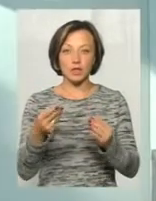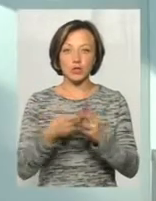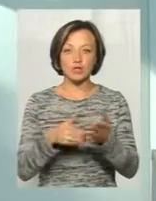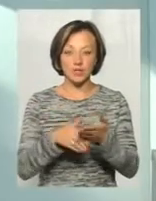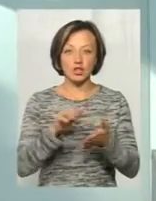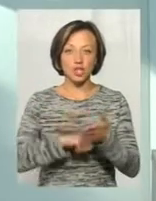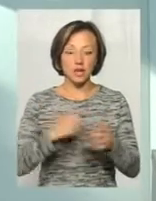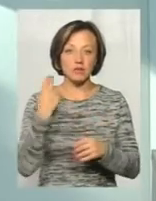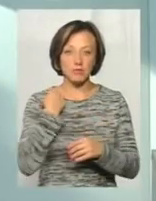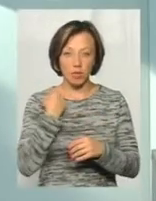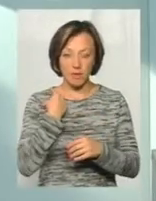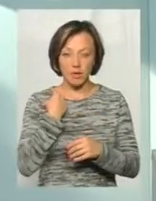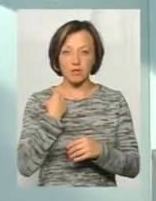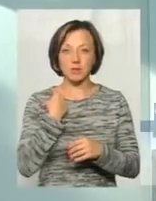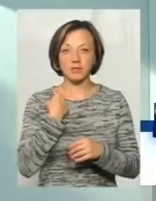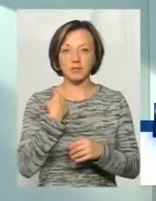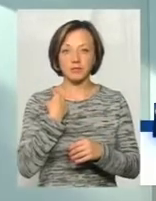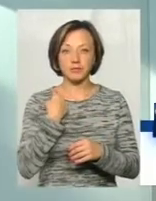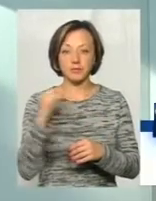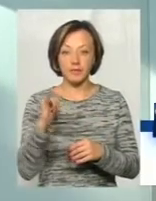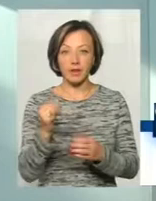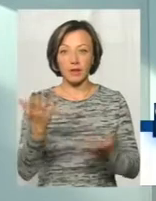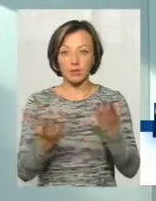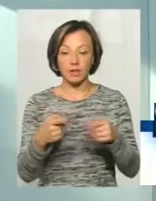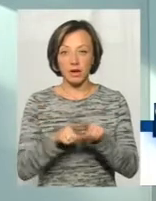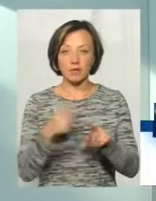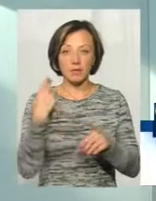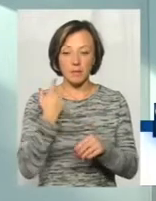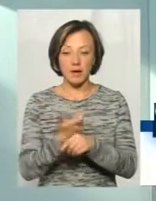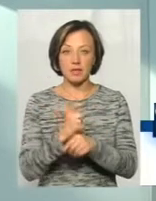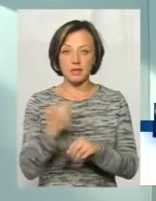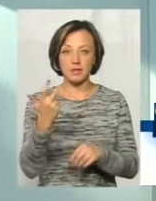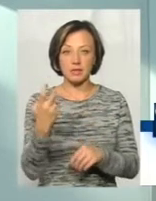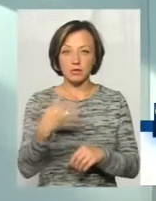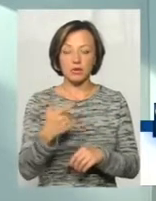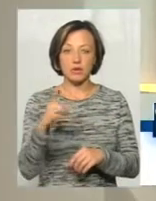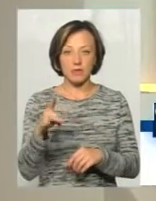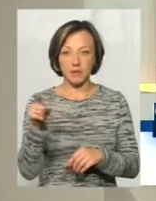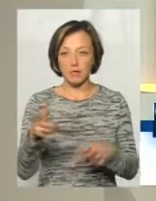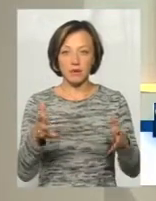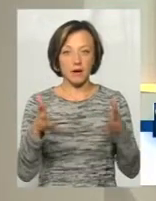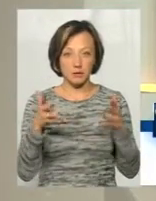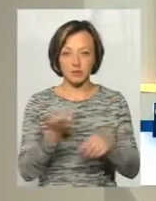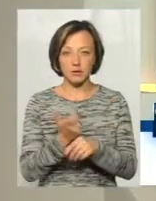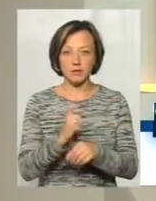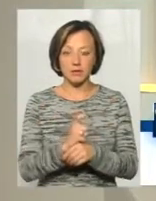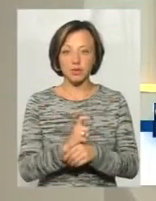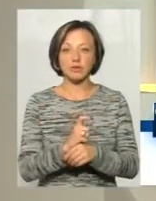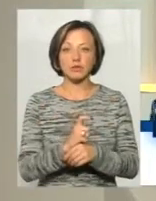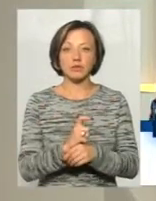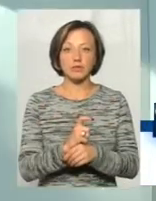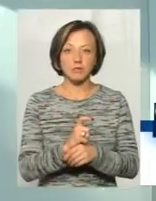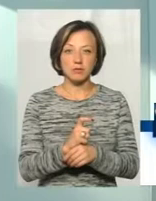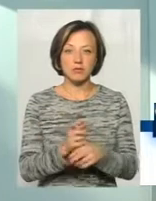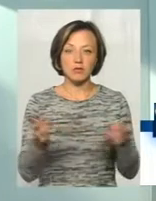через заборгованість, і у разі, якщо така заборгованість перевищує 340 гривень, там, напевне, да, більше.